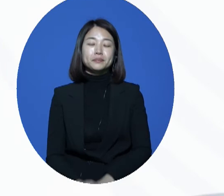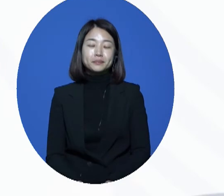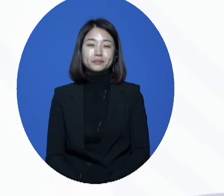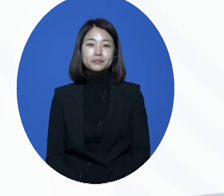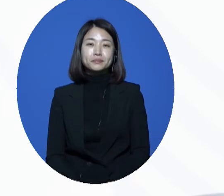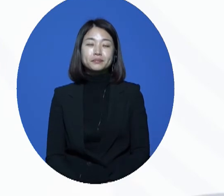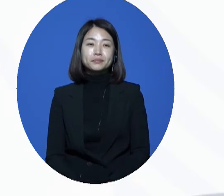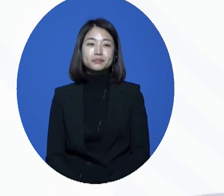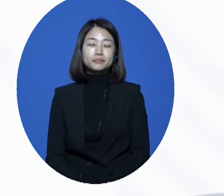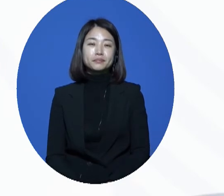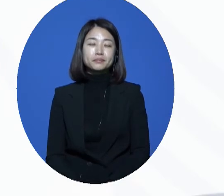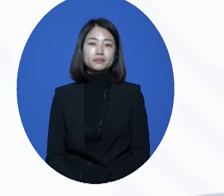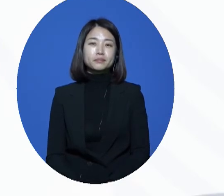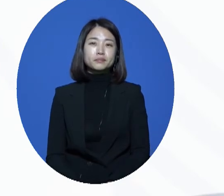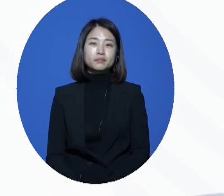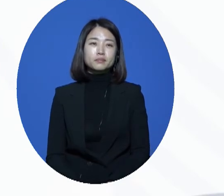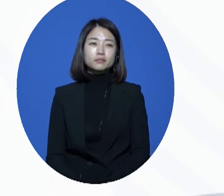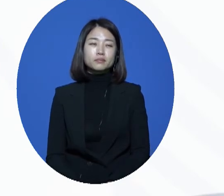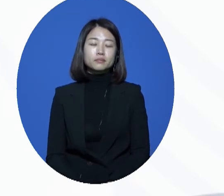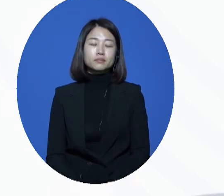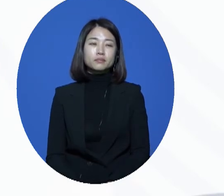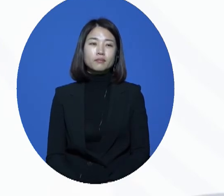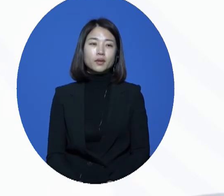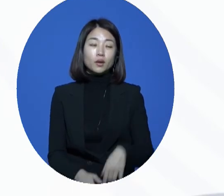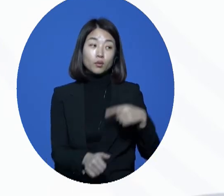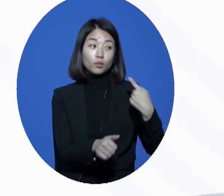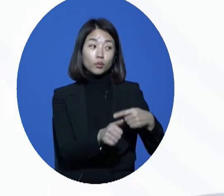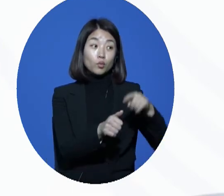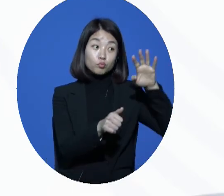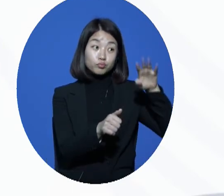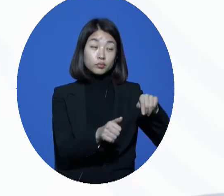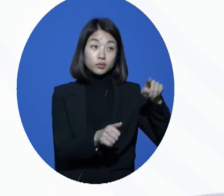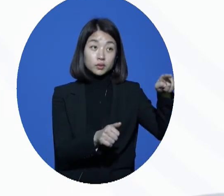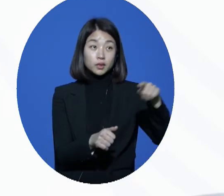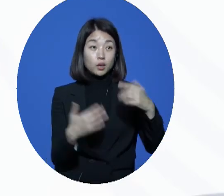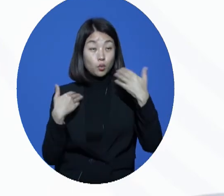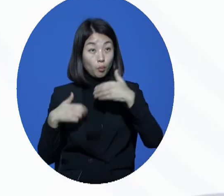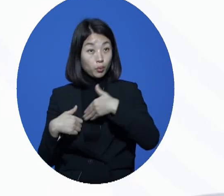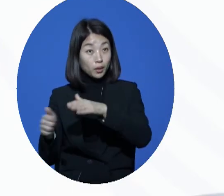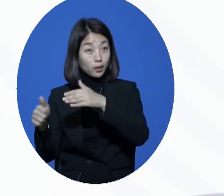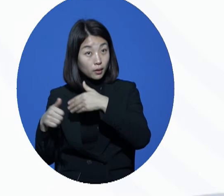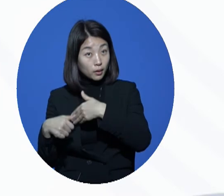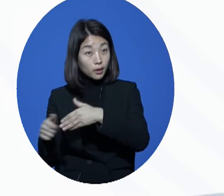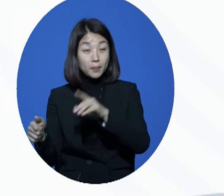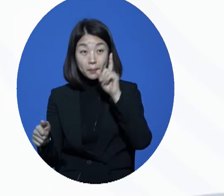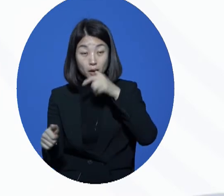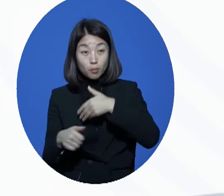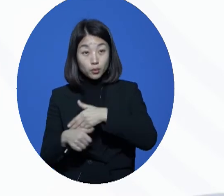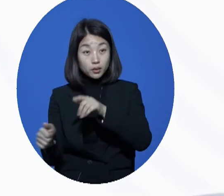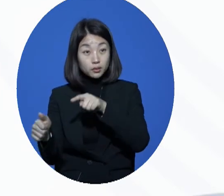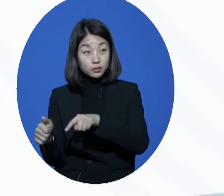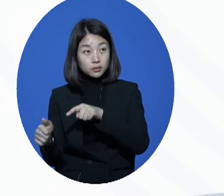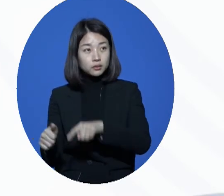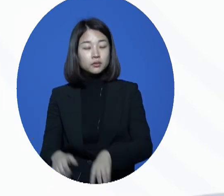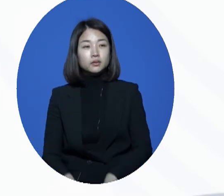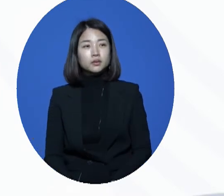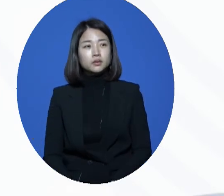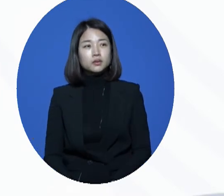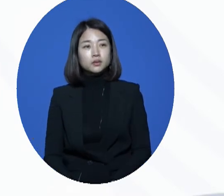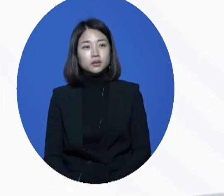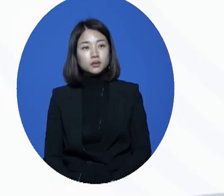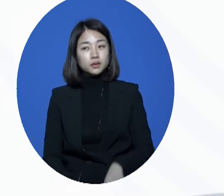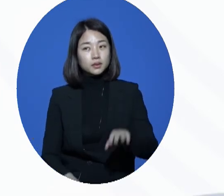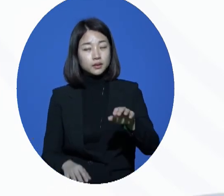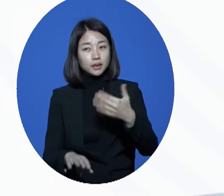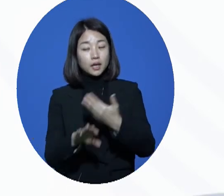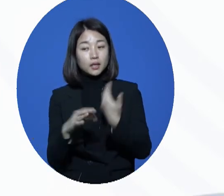주셨습니다. 그런데 그 교육부의 이런 등교 지침에도 30%의